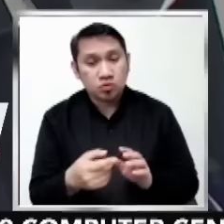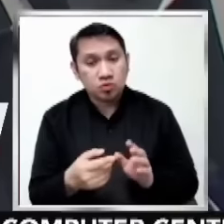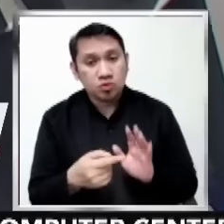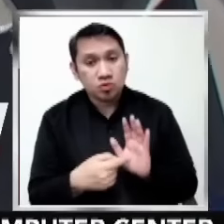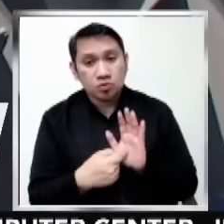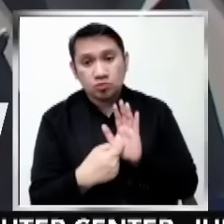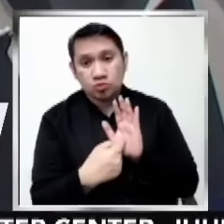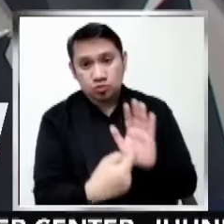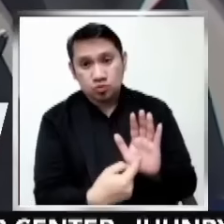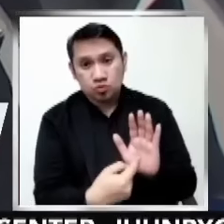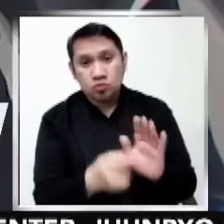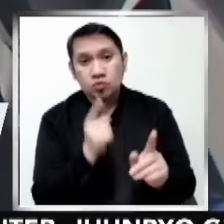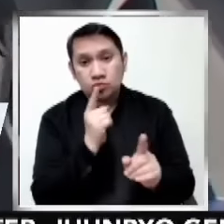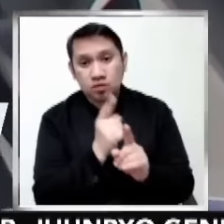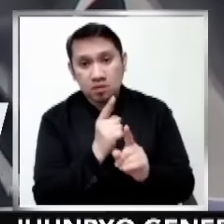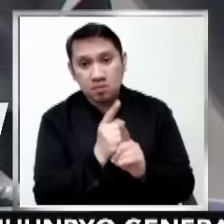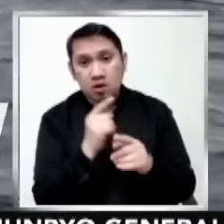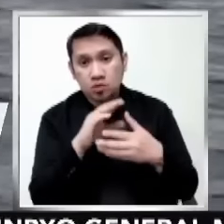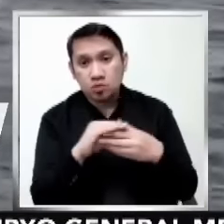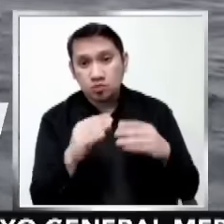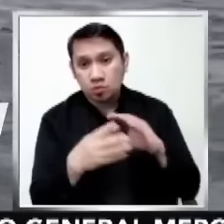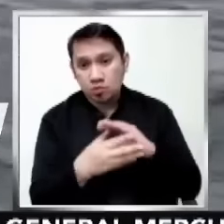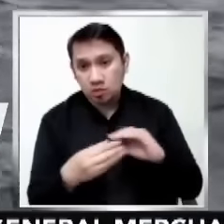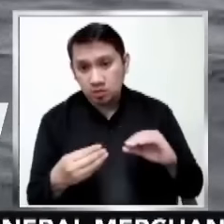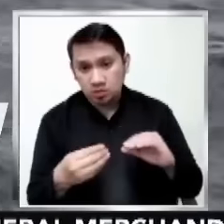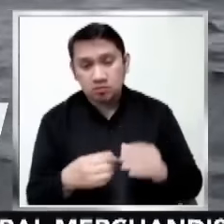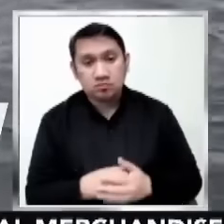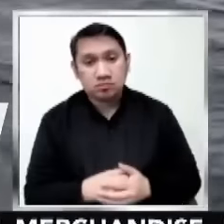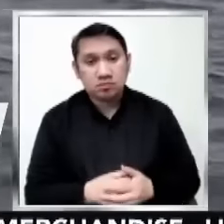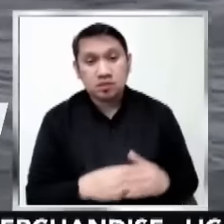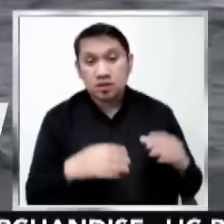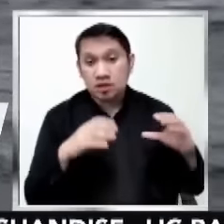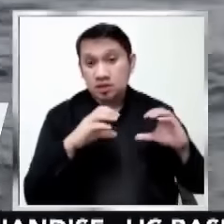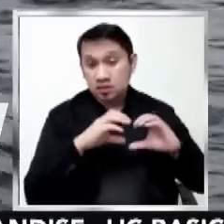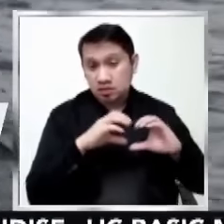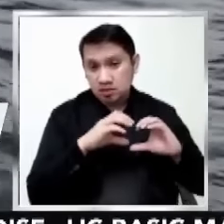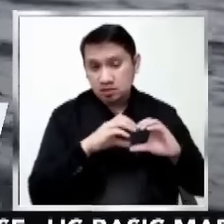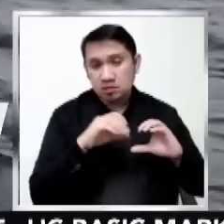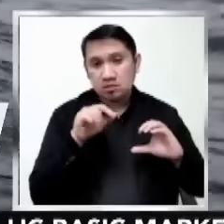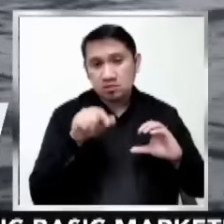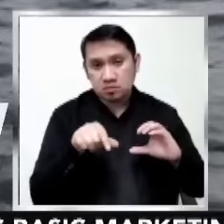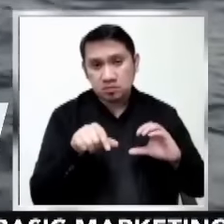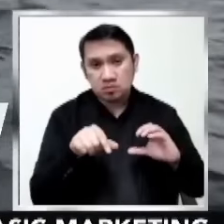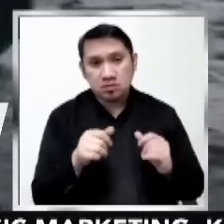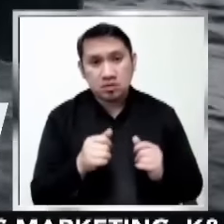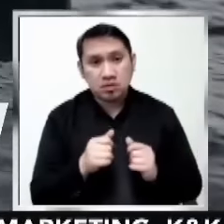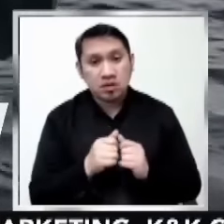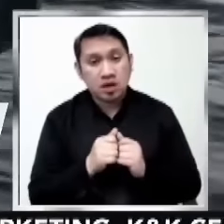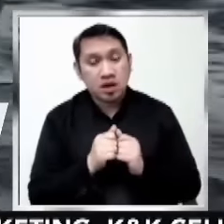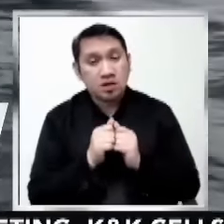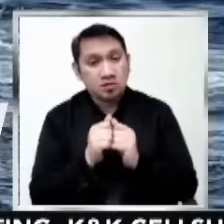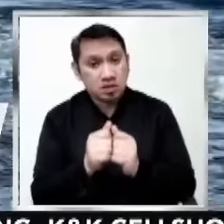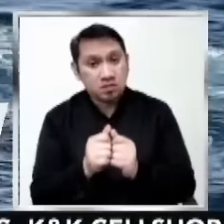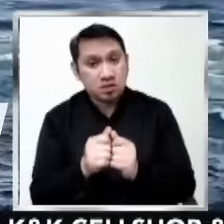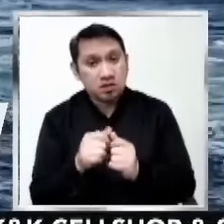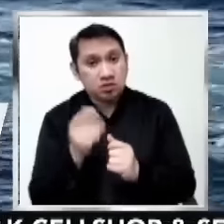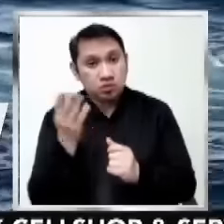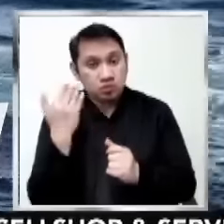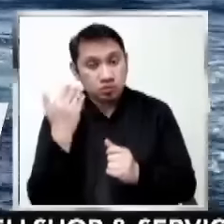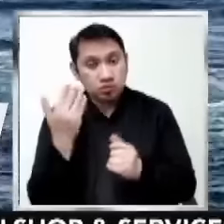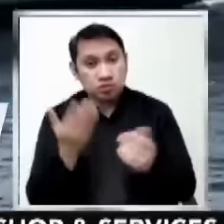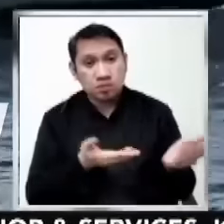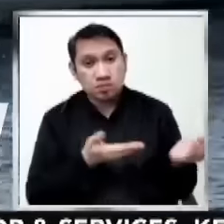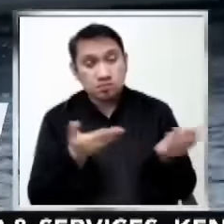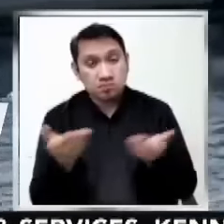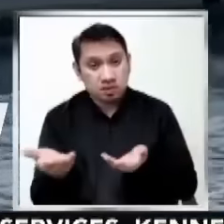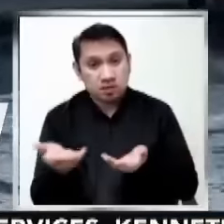community. Isa ang GMA Integrated News sa Piling Media na pinayagang makasama sa resupply mission noong Biyernes.